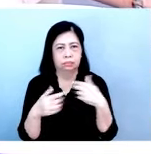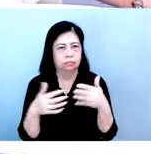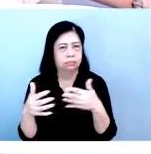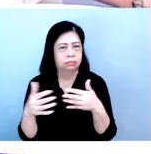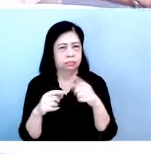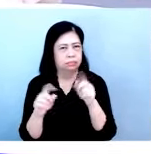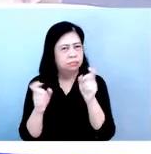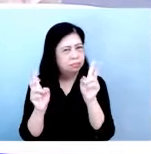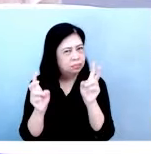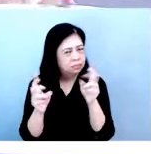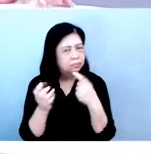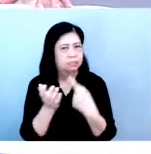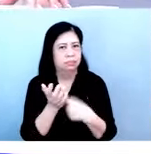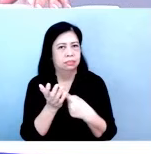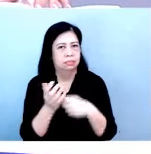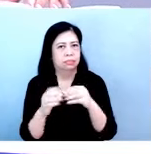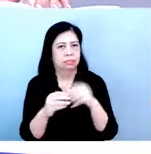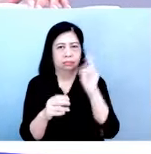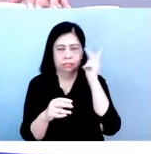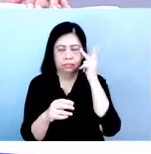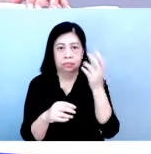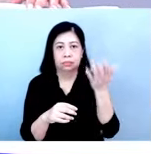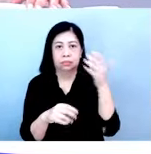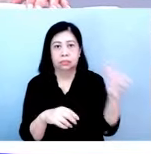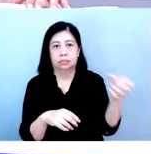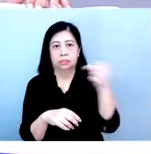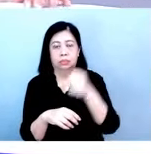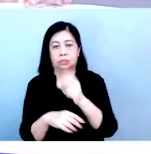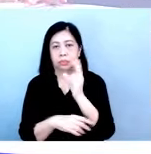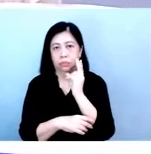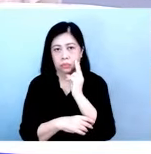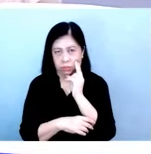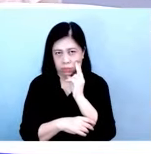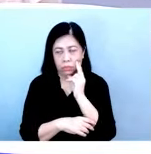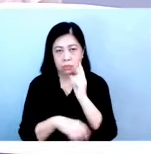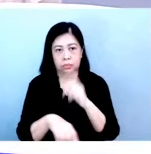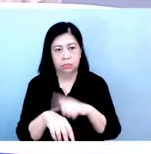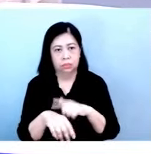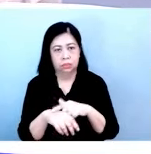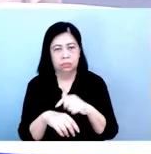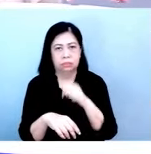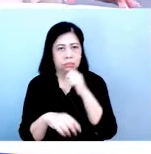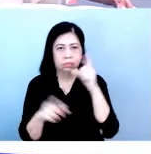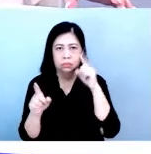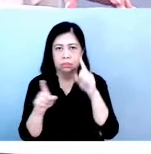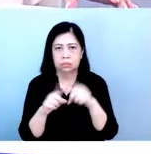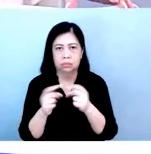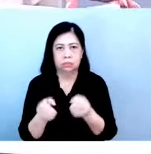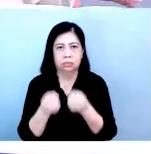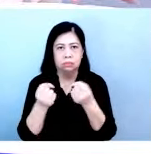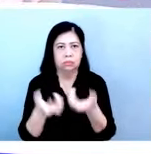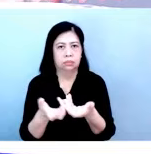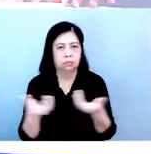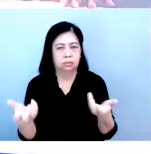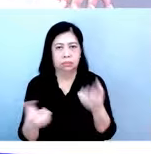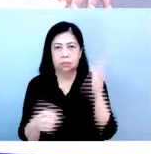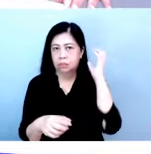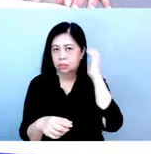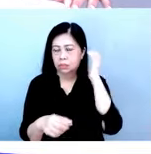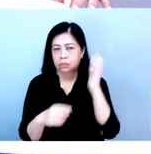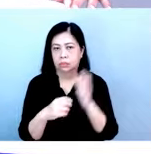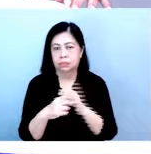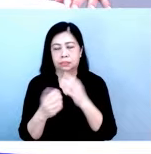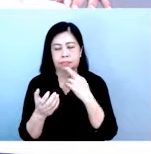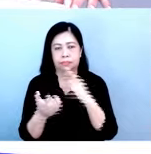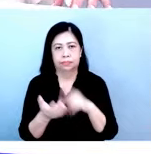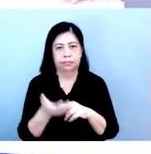politika. Habang ang mga dati namang appointees ng Duterte administration, tutol sa mungkahi niyang ihiwalay na ang Mindanao. Nasa frontline ng